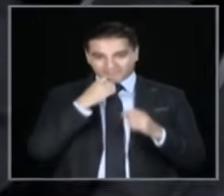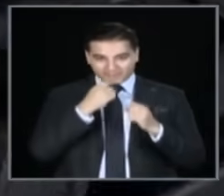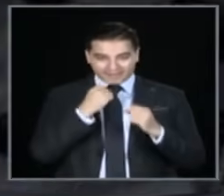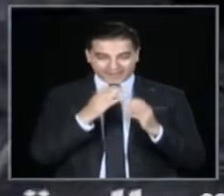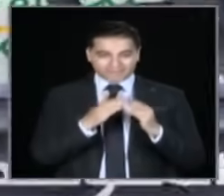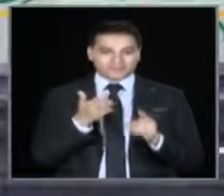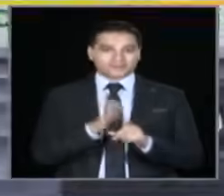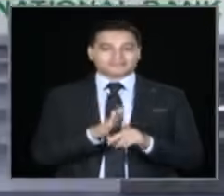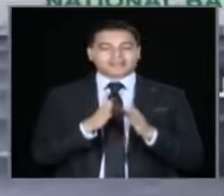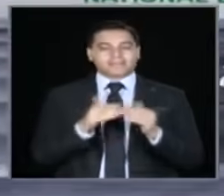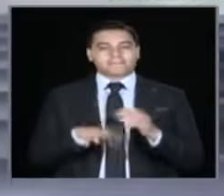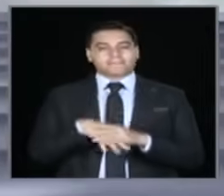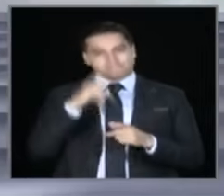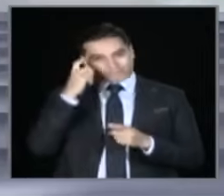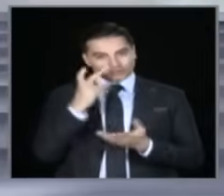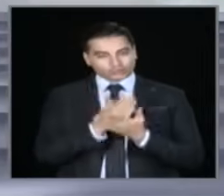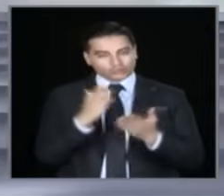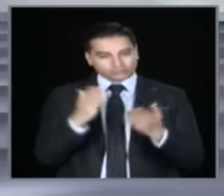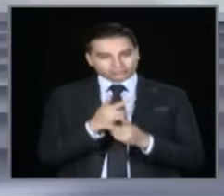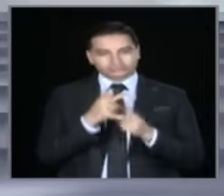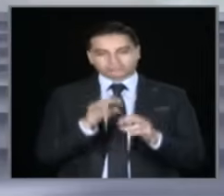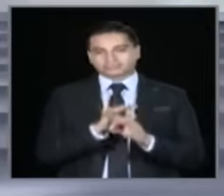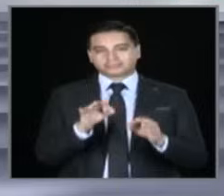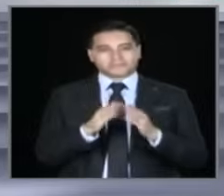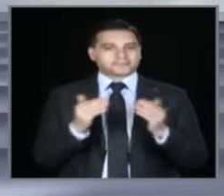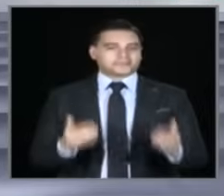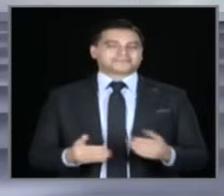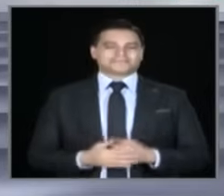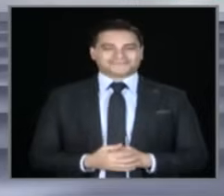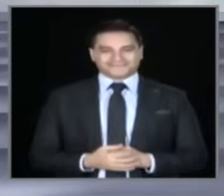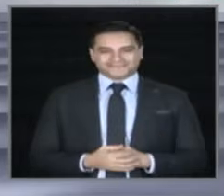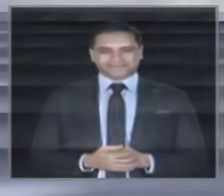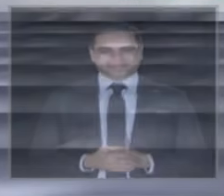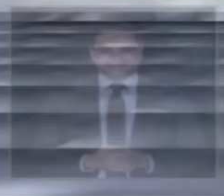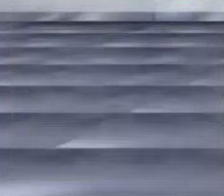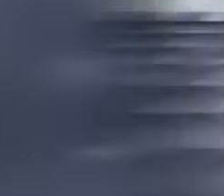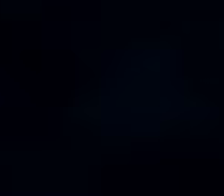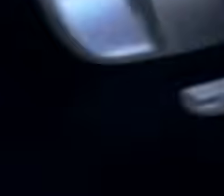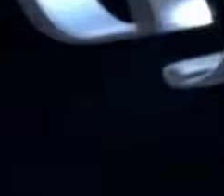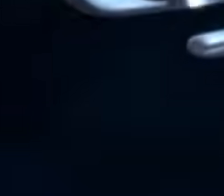البنك الأهلي المصري الداعم الأكبر للمشروعات الصغيرة والمتوسطة ومتناهية الصغر.